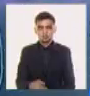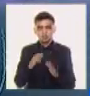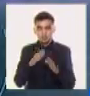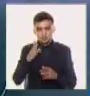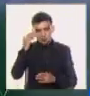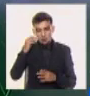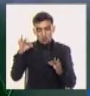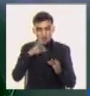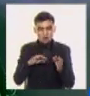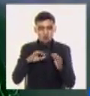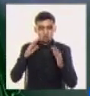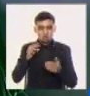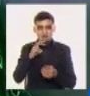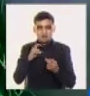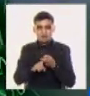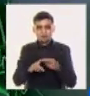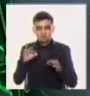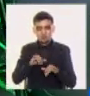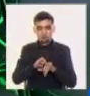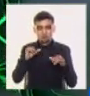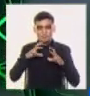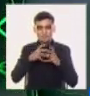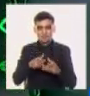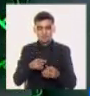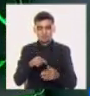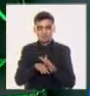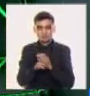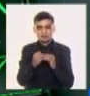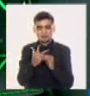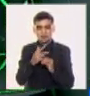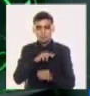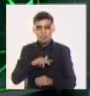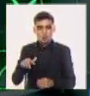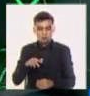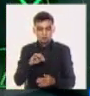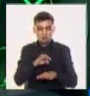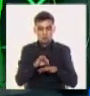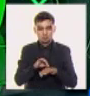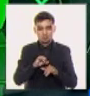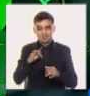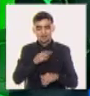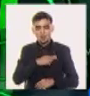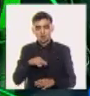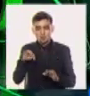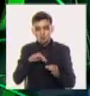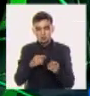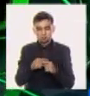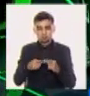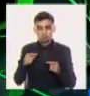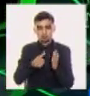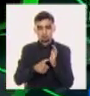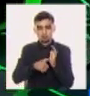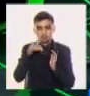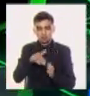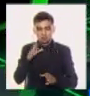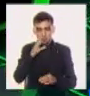число подтвержденных случаев коронавируса в мире перевалило за 13 миллионов. Количество смертей приближается к отметке в 600